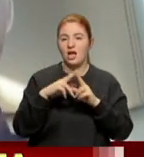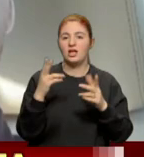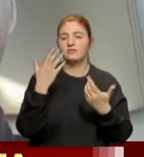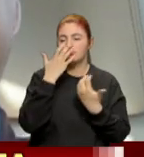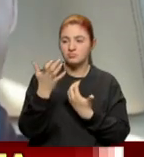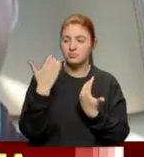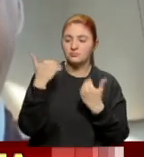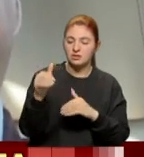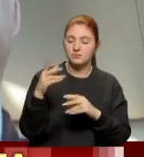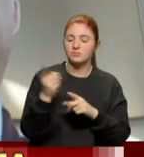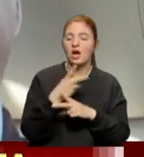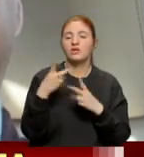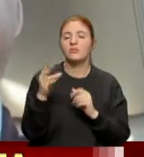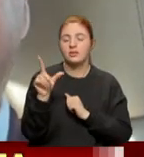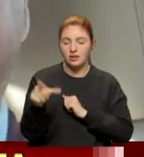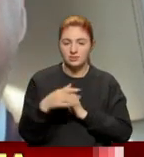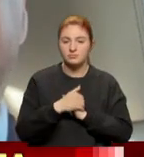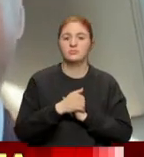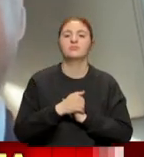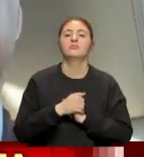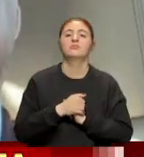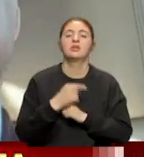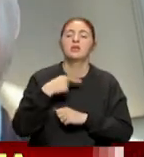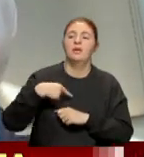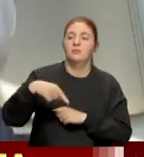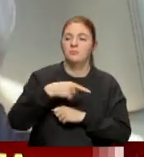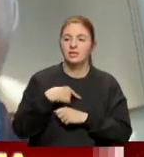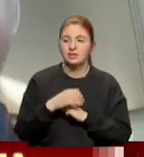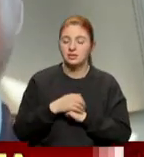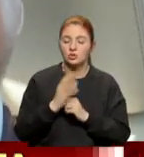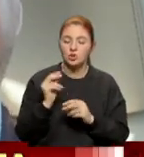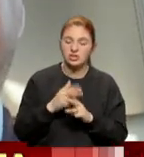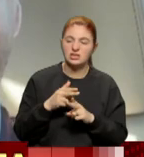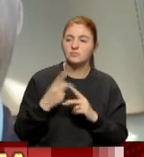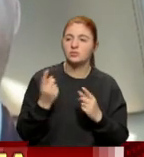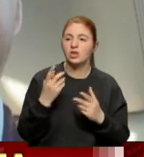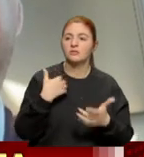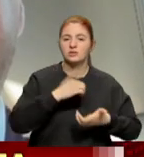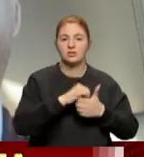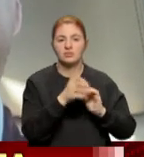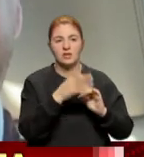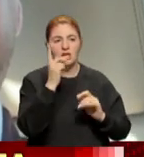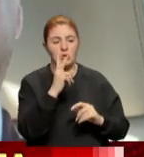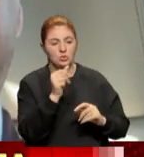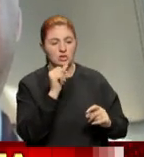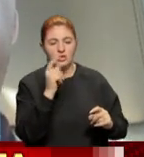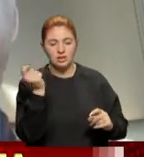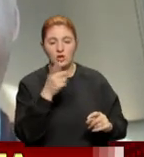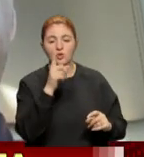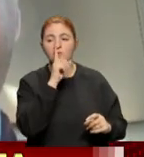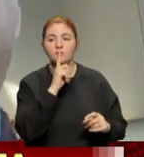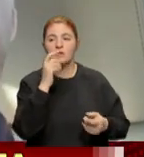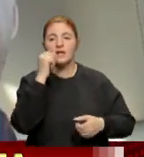katkılarına, yardımlarına açık olmaları gerekiyor. Biz çok hızlı bir şekilde teşkilatlarımızla ilk iki gün içerisinde 100 tırlık